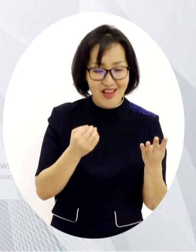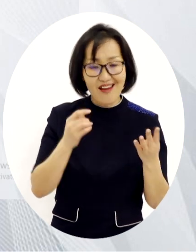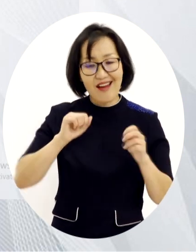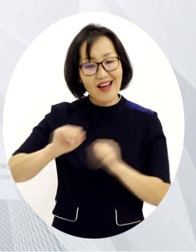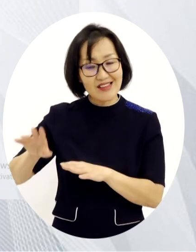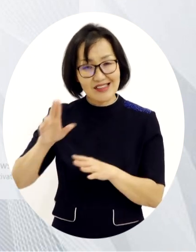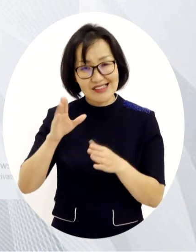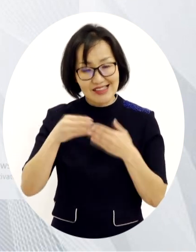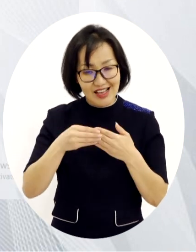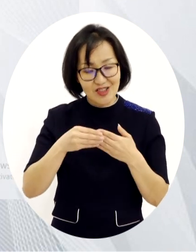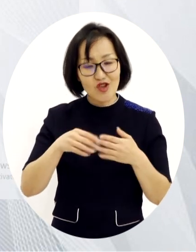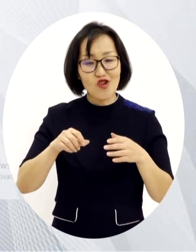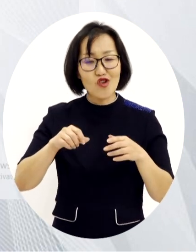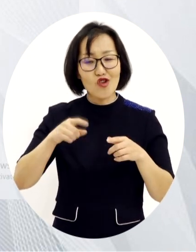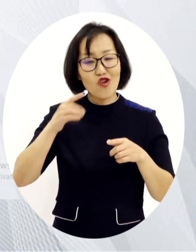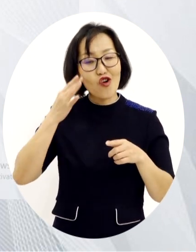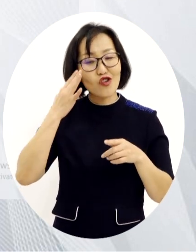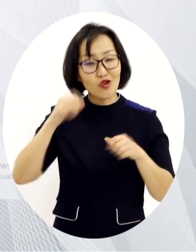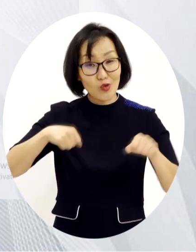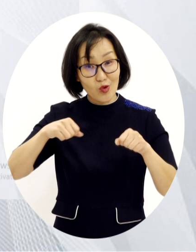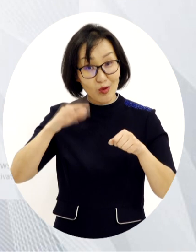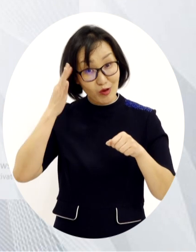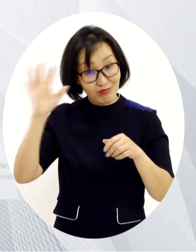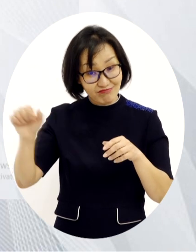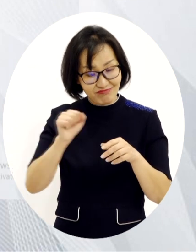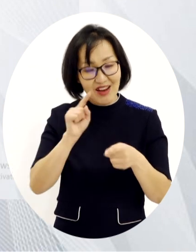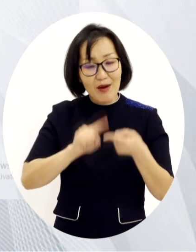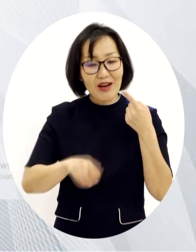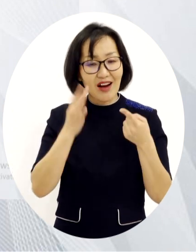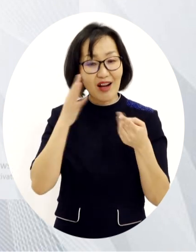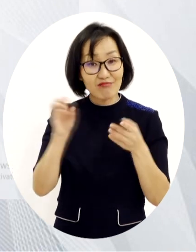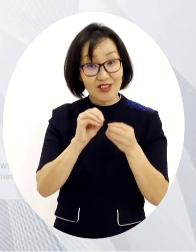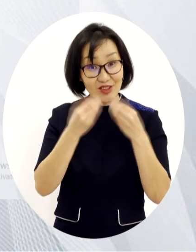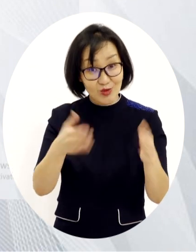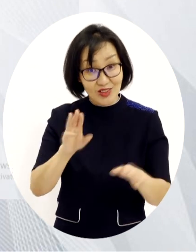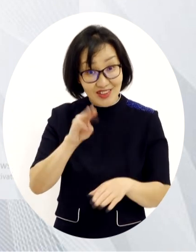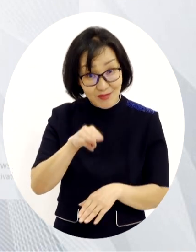цаас, хөдөлгөөний бодлого дээр хялбар графикийг байгуулсан.